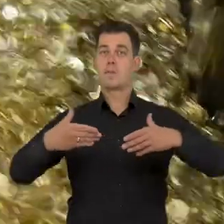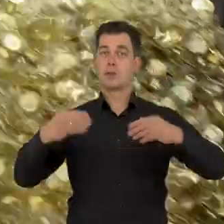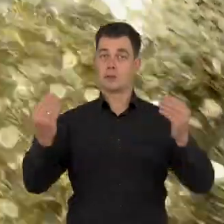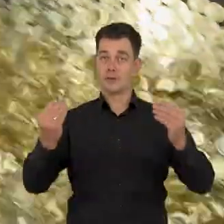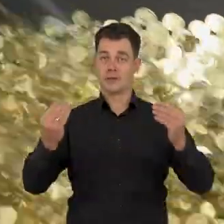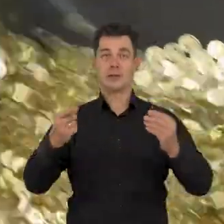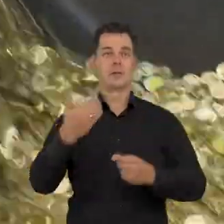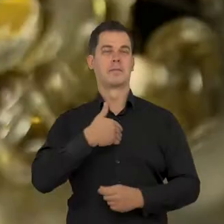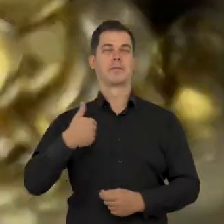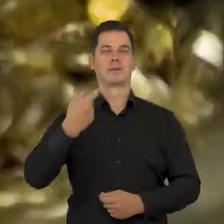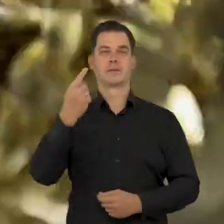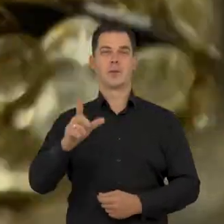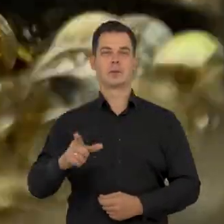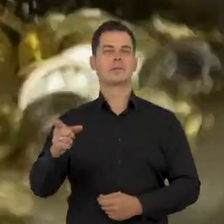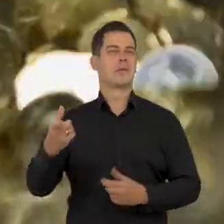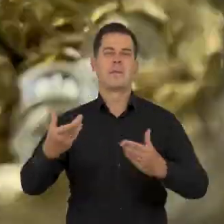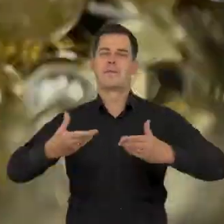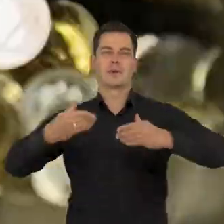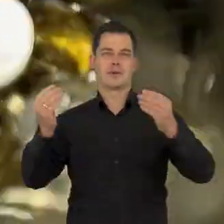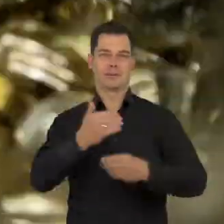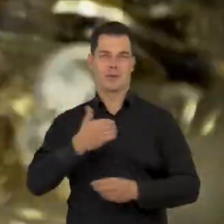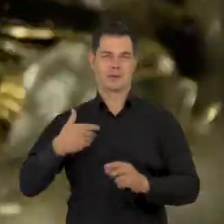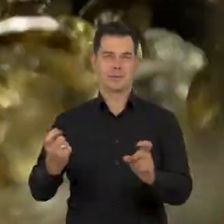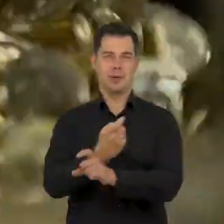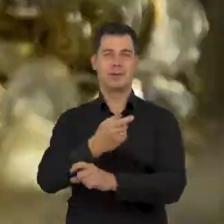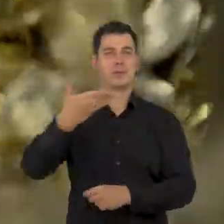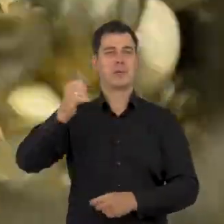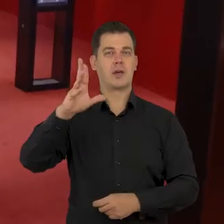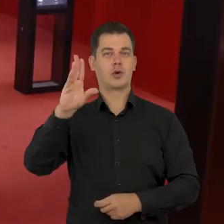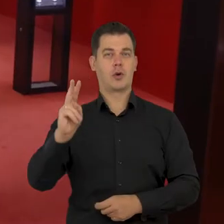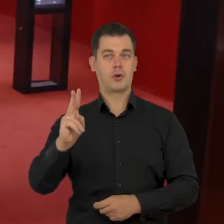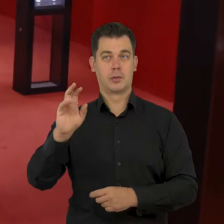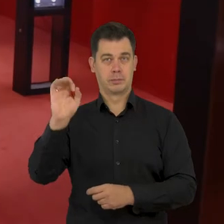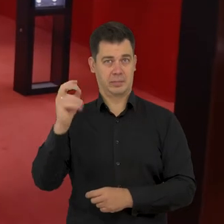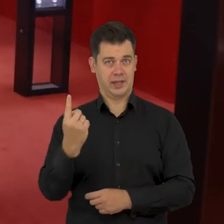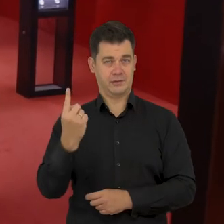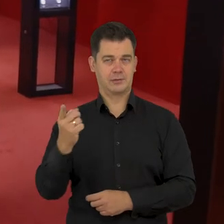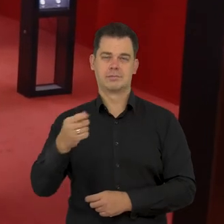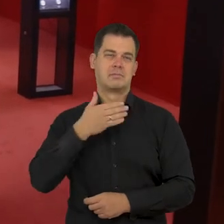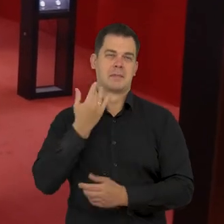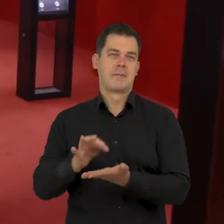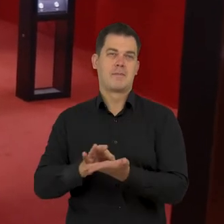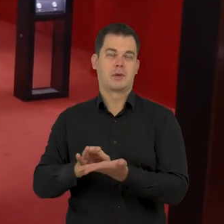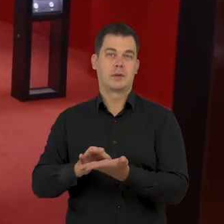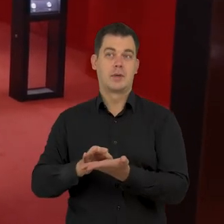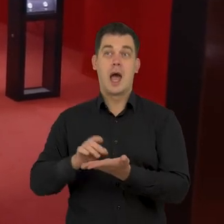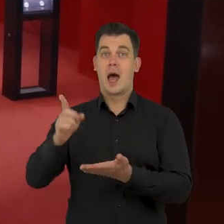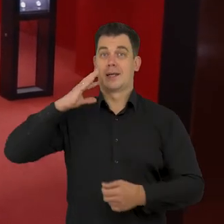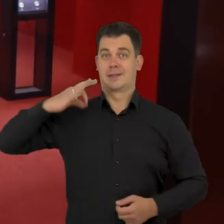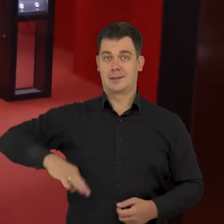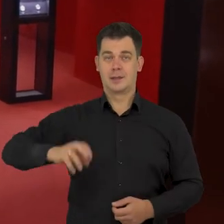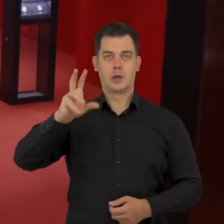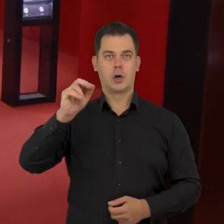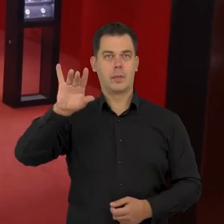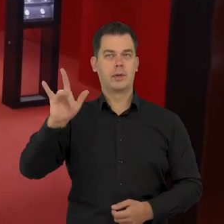Początków naszej waluty należy szukać u zarania państwa polskiego. Z czasów Mieszka I nie zachowała się żadna moneta, natomiast już jego syn